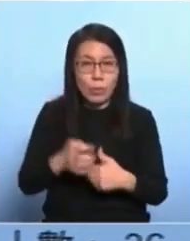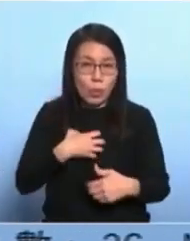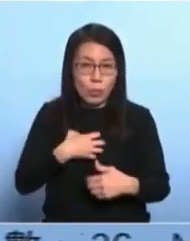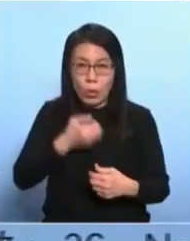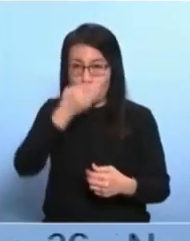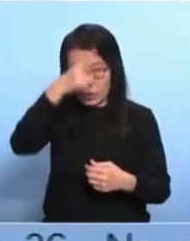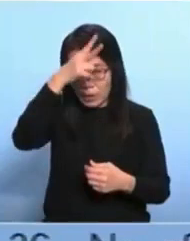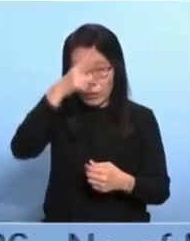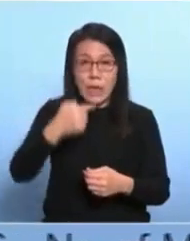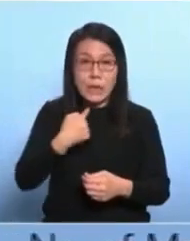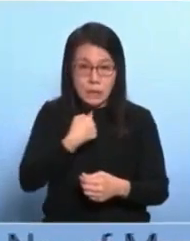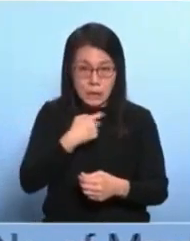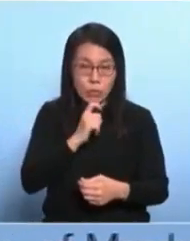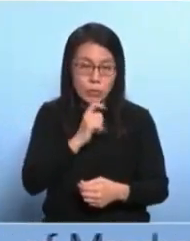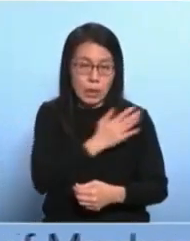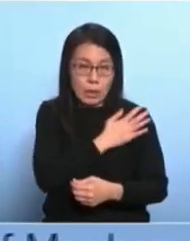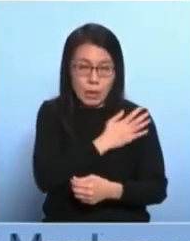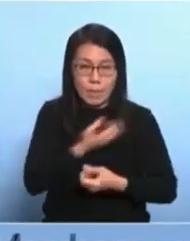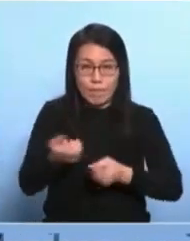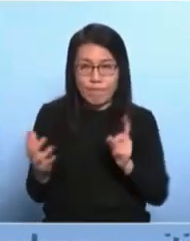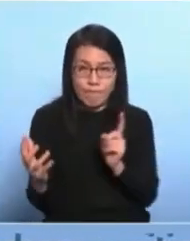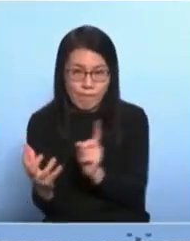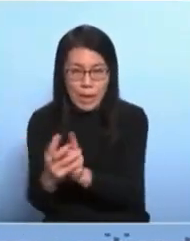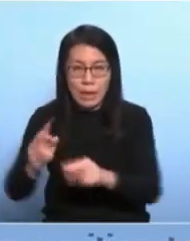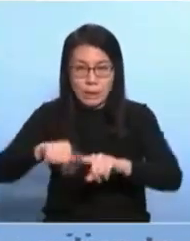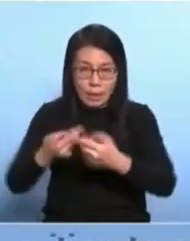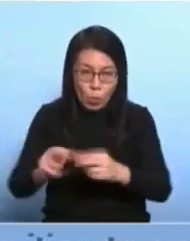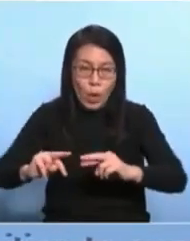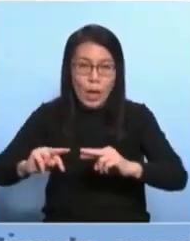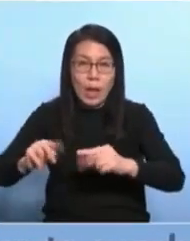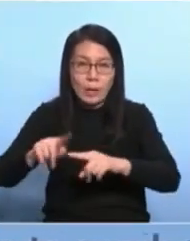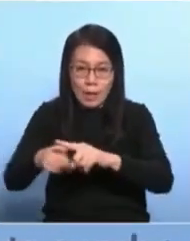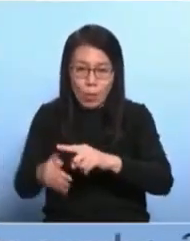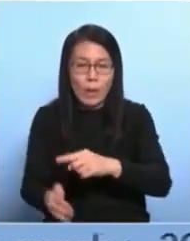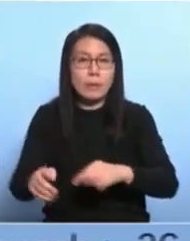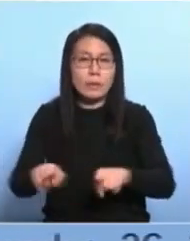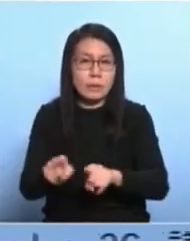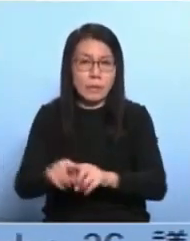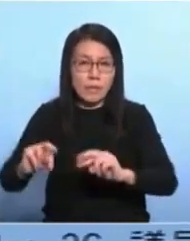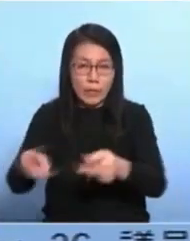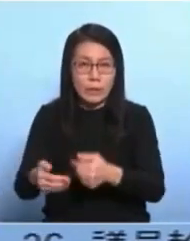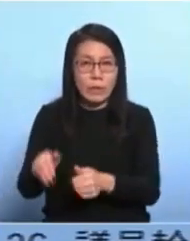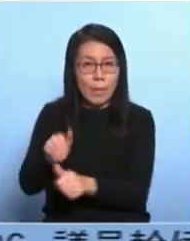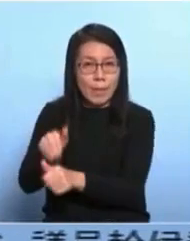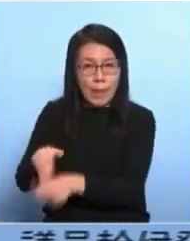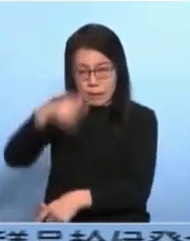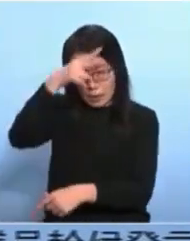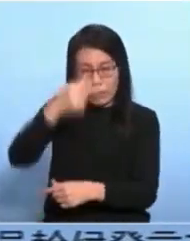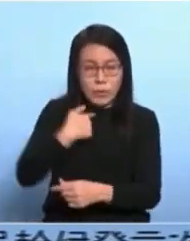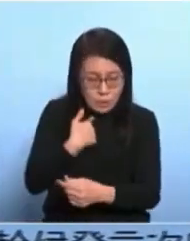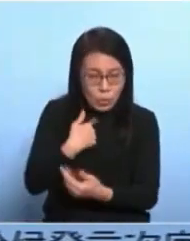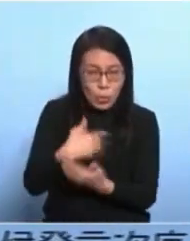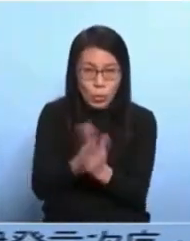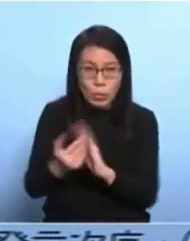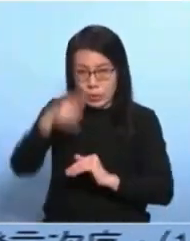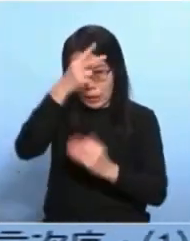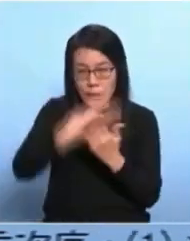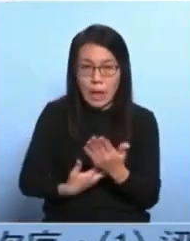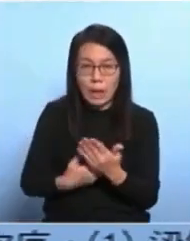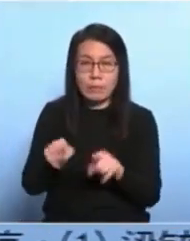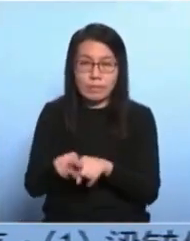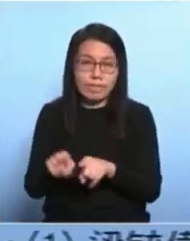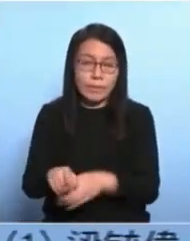區政府有責任加強融入大灣區發展，並促請政府要配合國家為大灣區推出的各項政策，